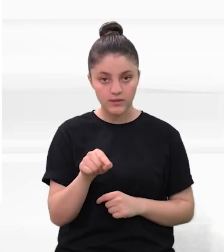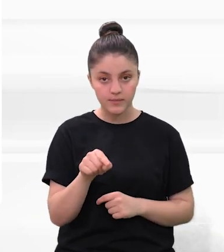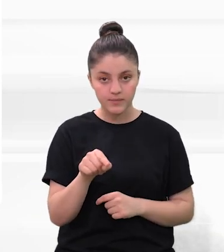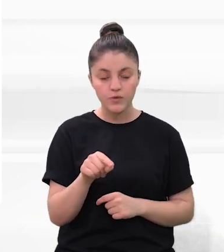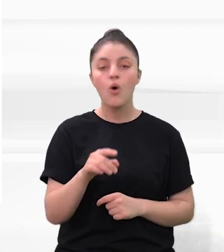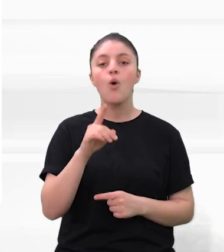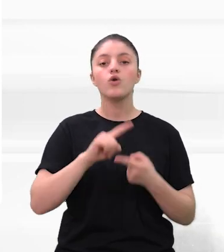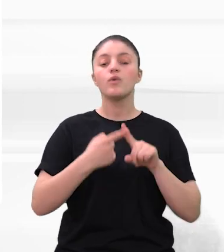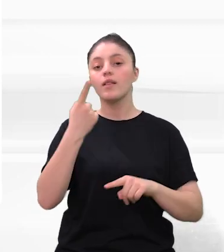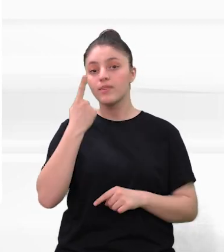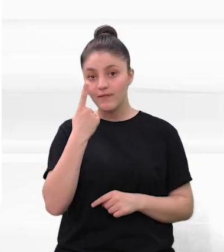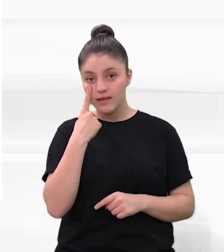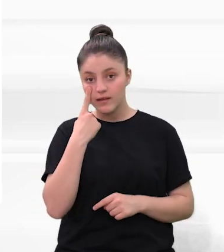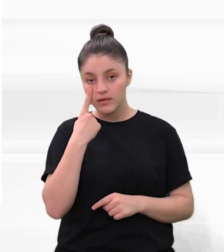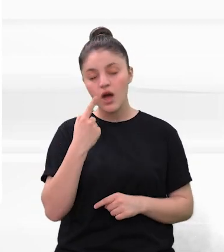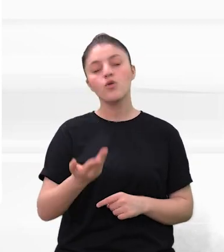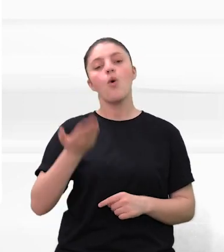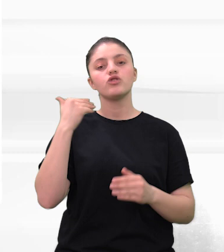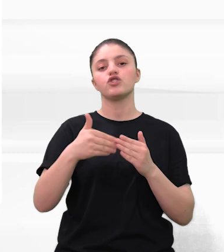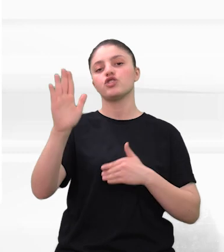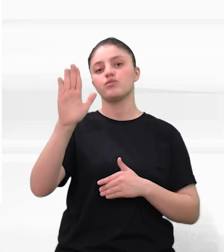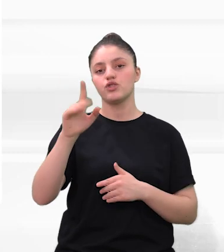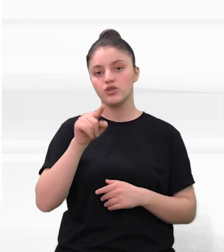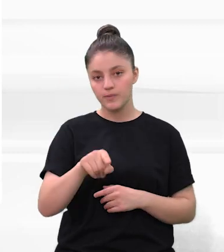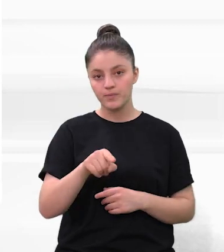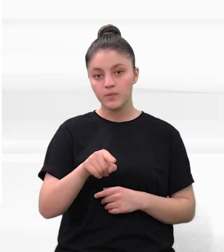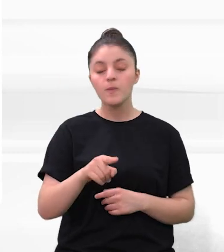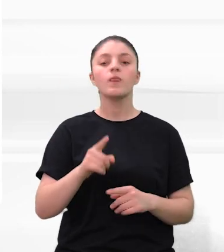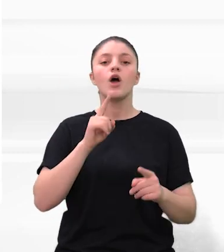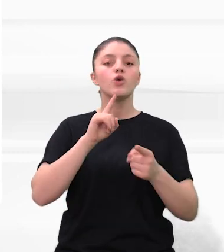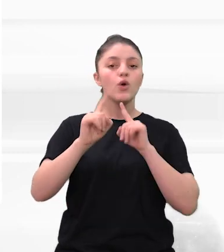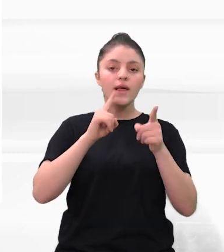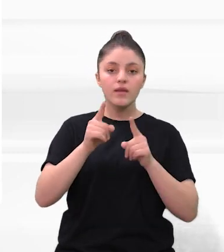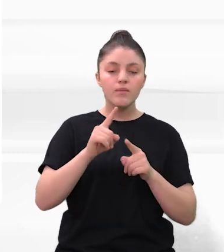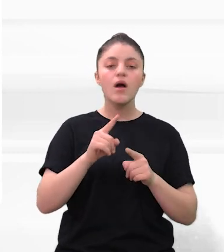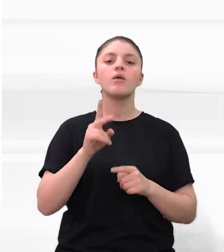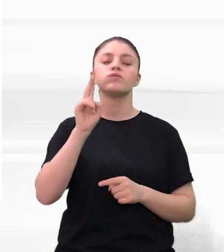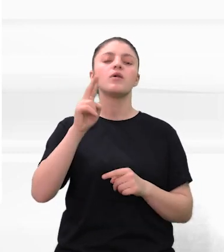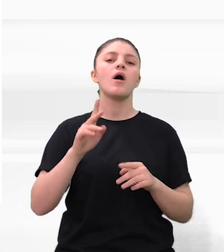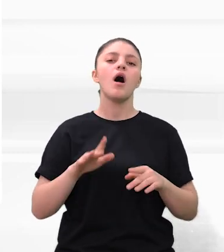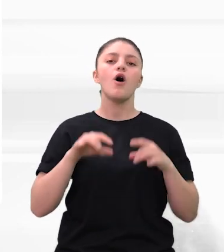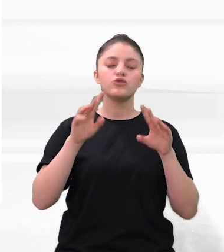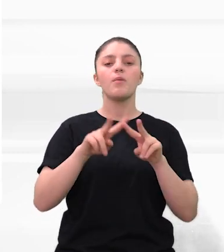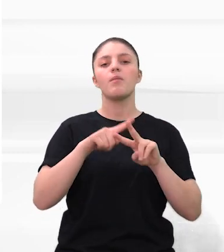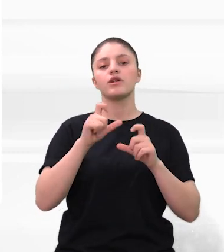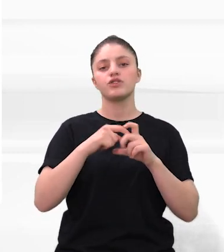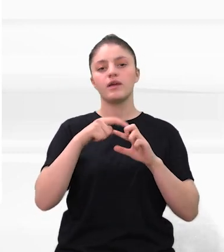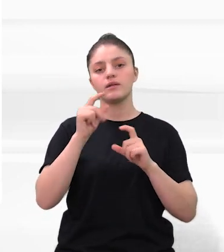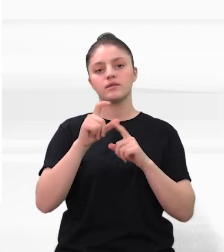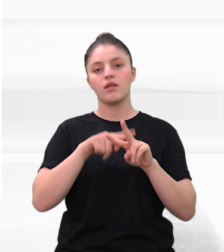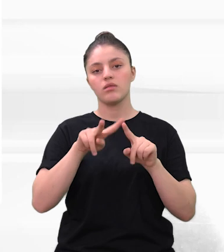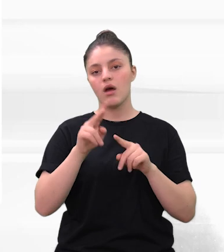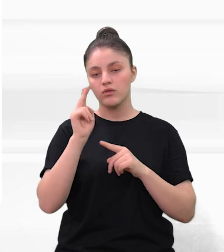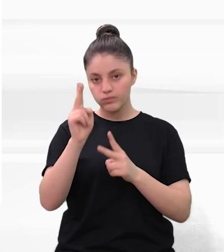Osmanlı Devleti'nden çıkmıştır Daha doğrusu Osmanlı evinde kalmış yönetimi avusturya-macaristan İmparatorluğu bırakılmıştır 1908